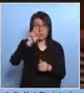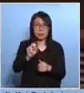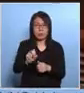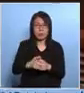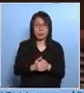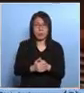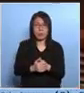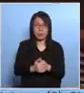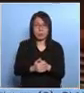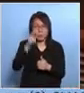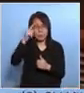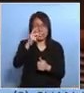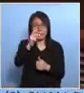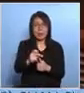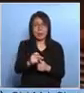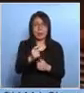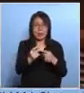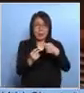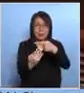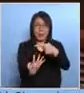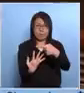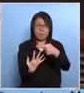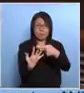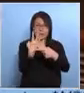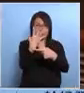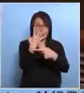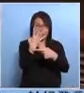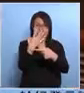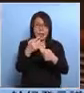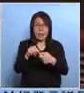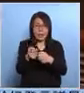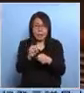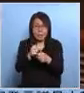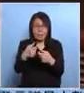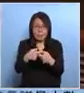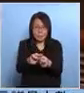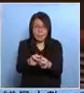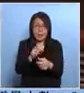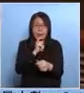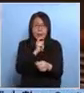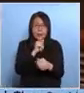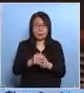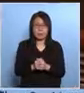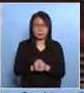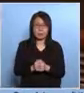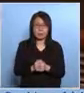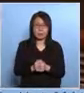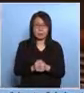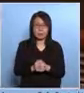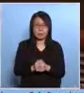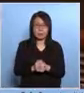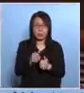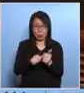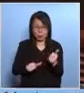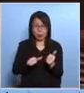每日平均工資的五分四向合資格的僱員支付額外的產假，這個亦都是在委